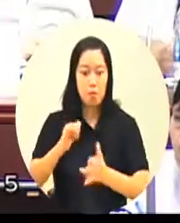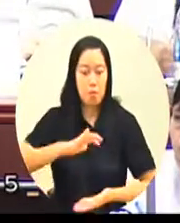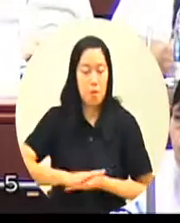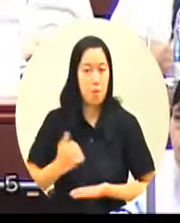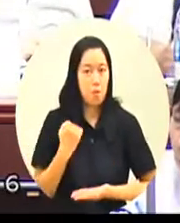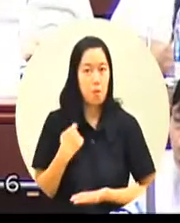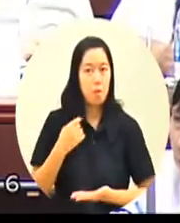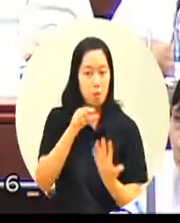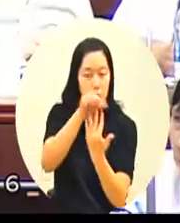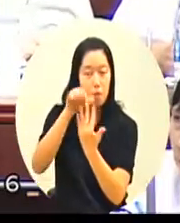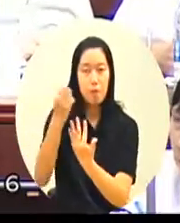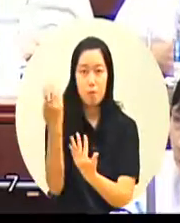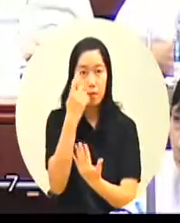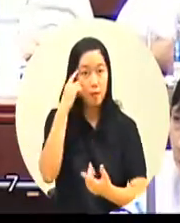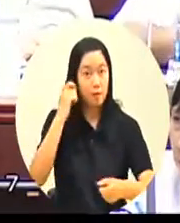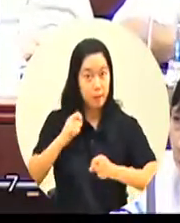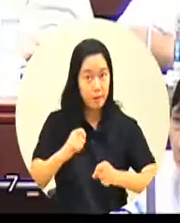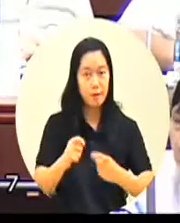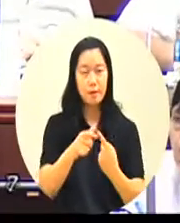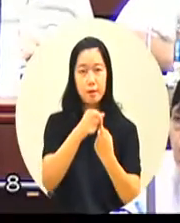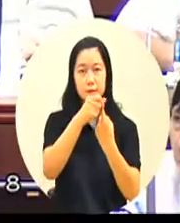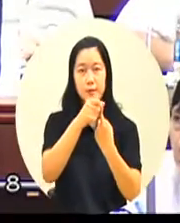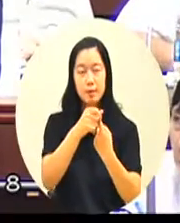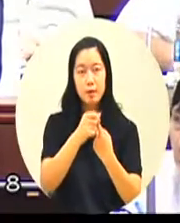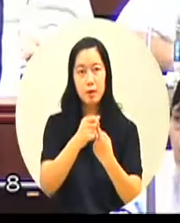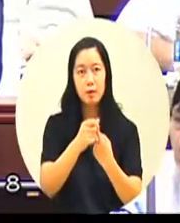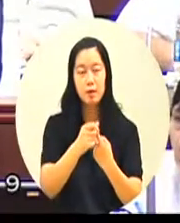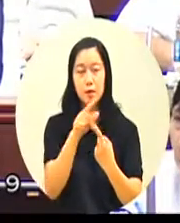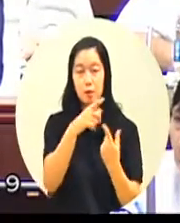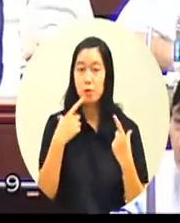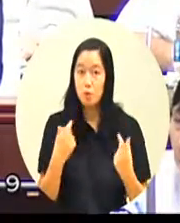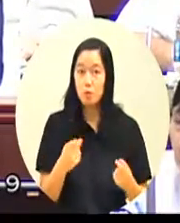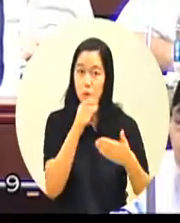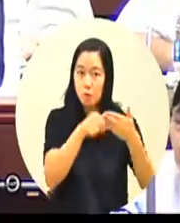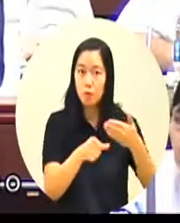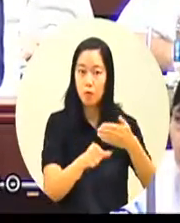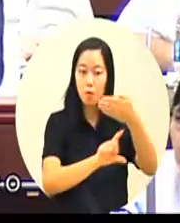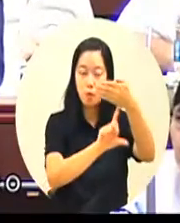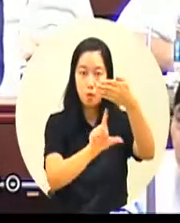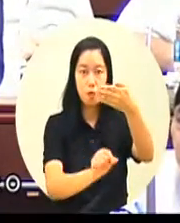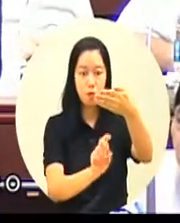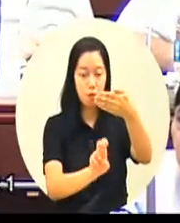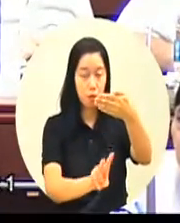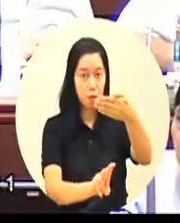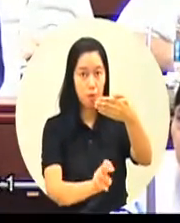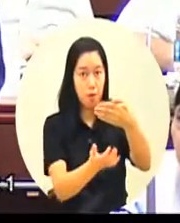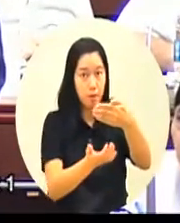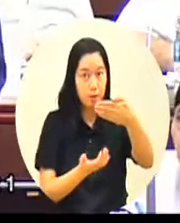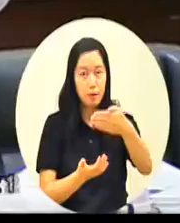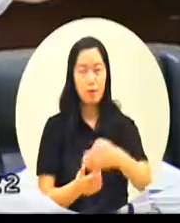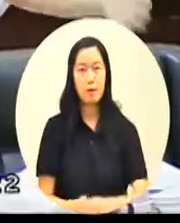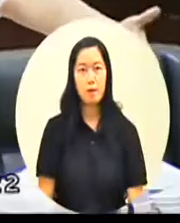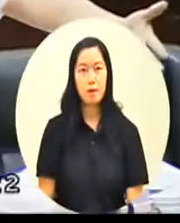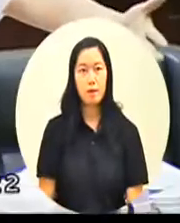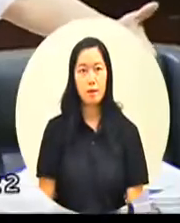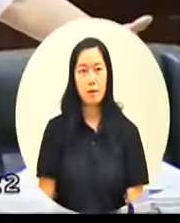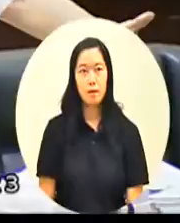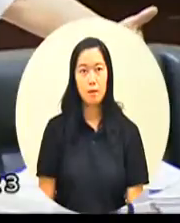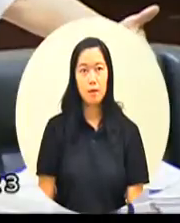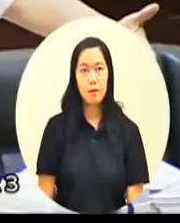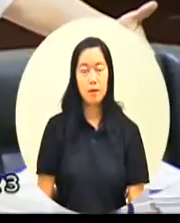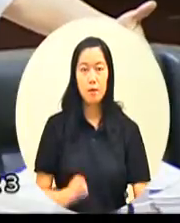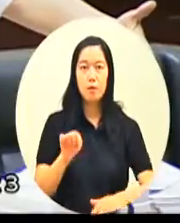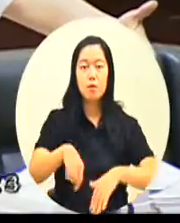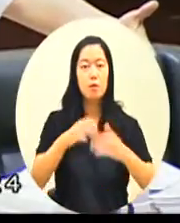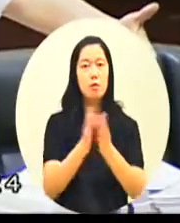现在采取两个措施啦。一个就是我们原来规定9月22号之前， 所以核定之后这个就是西抵押给